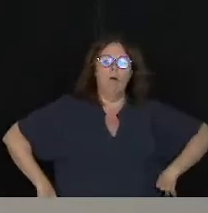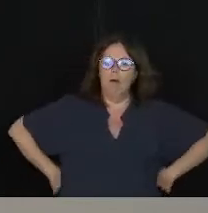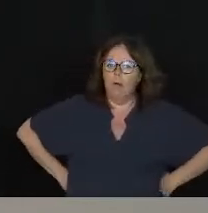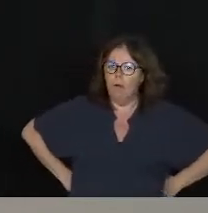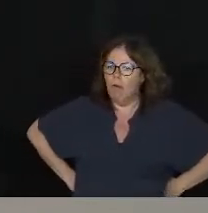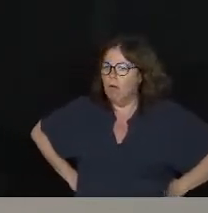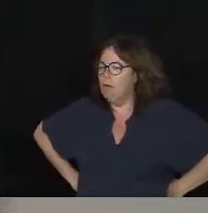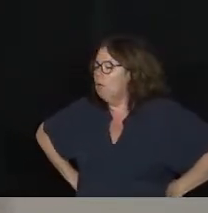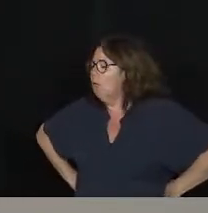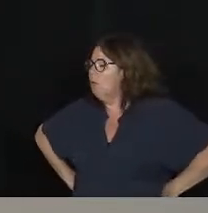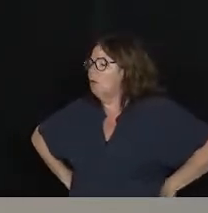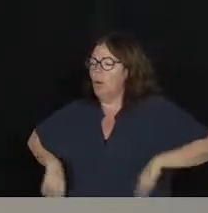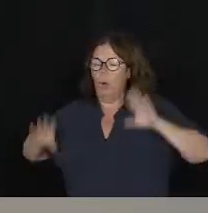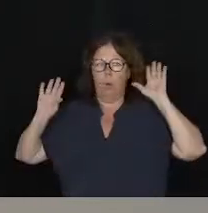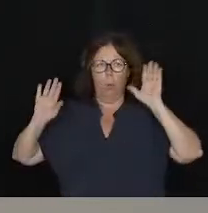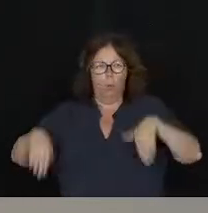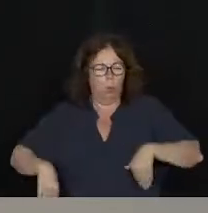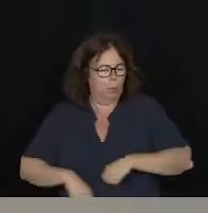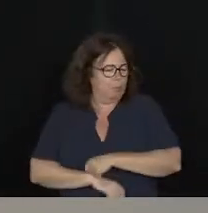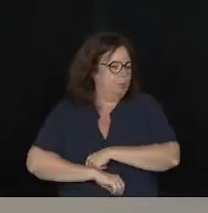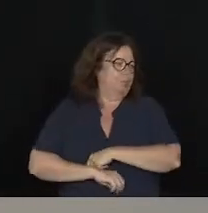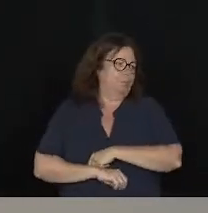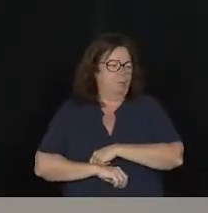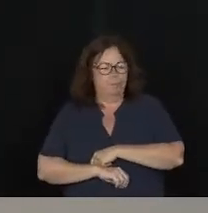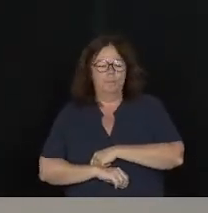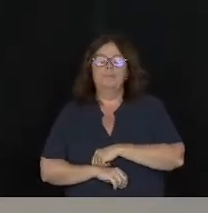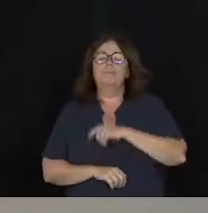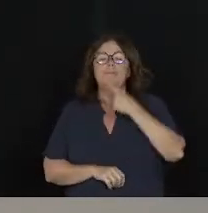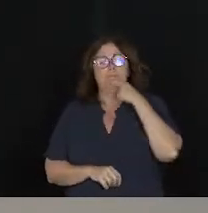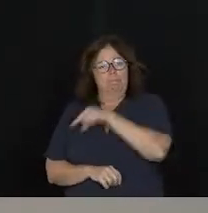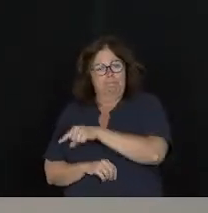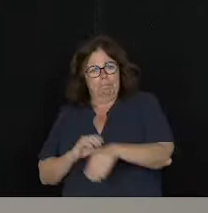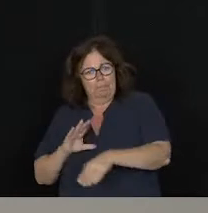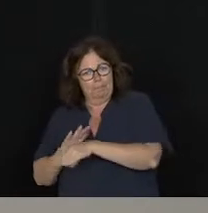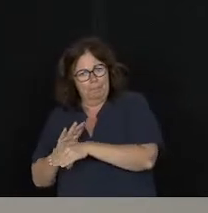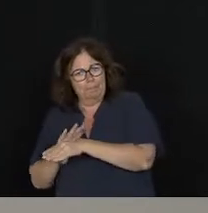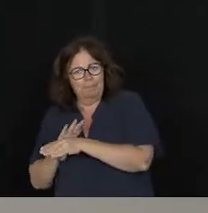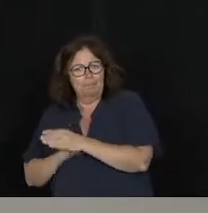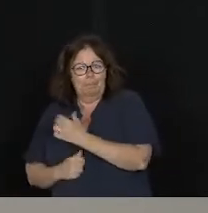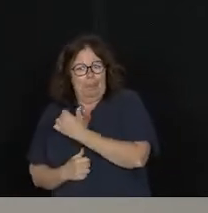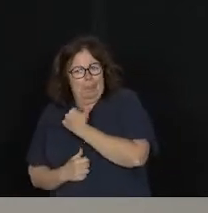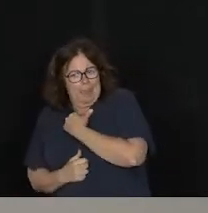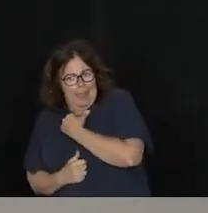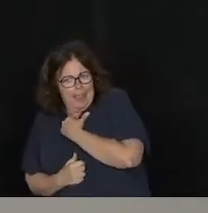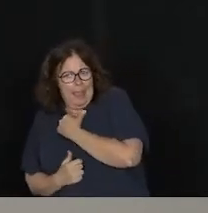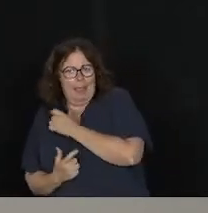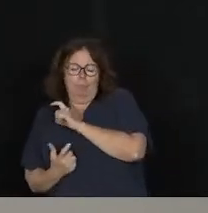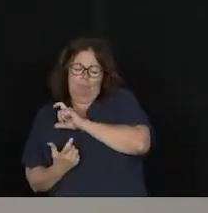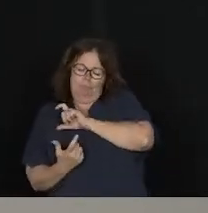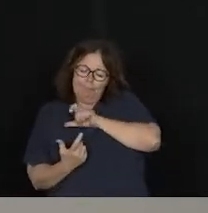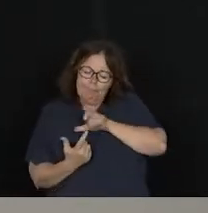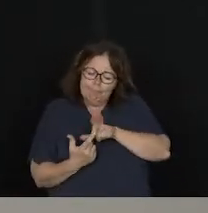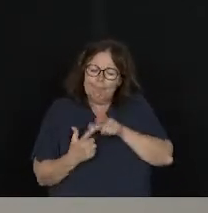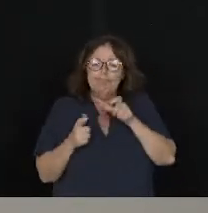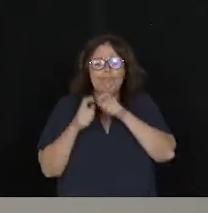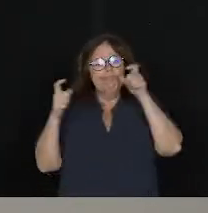Bon. On va passer de deux échelles qui étaient des échelles dans lesquelles les historiens